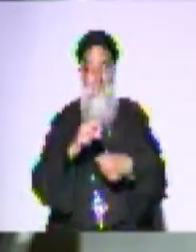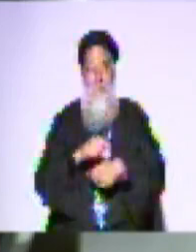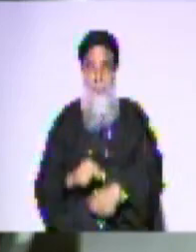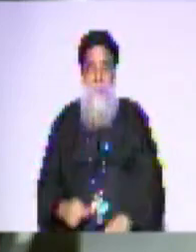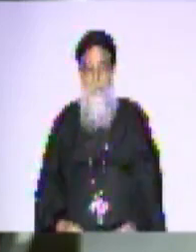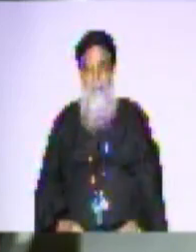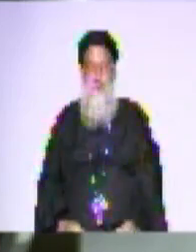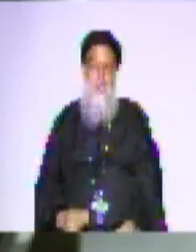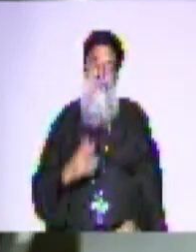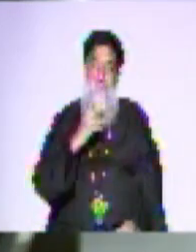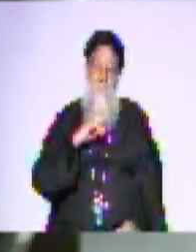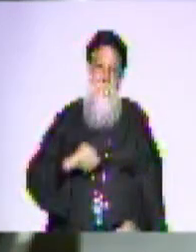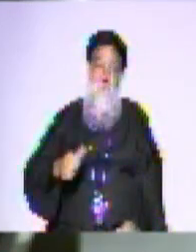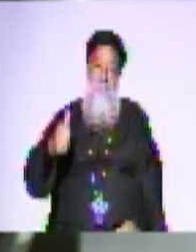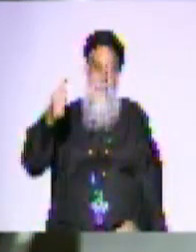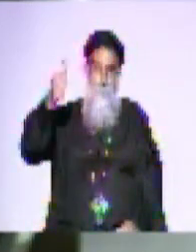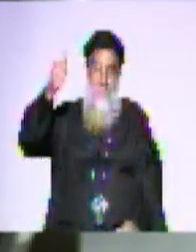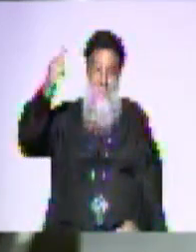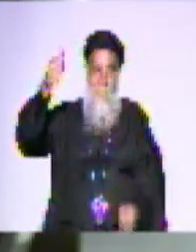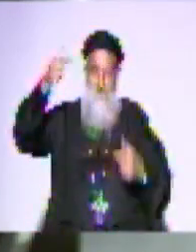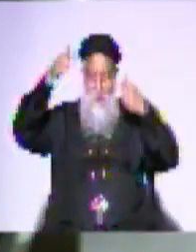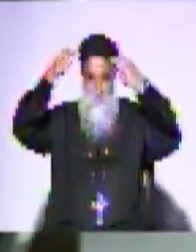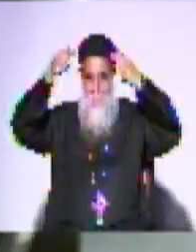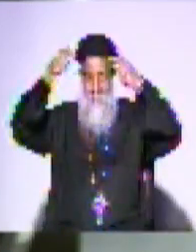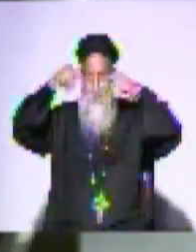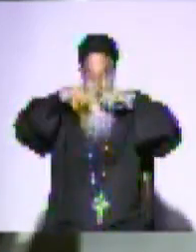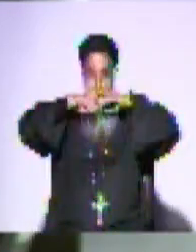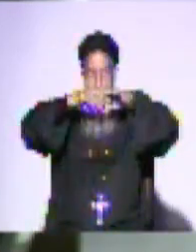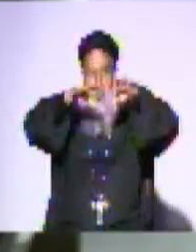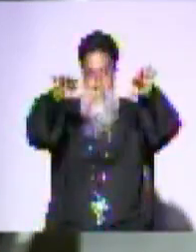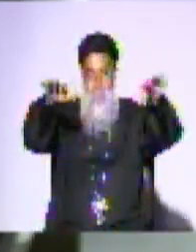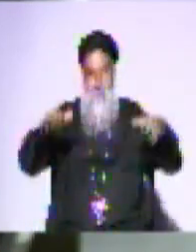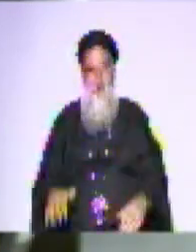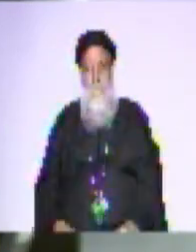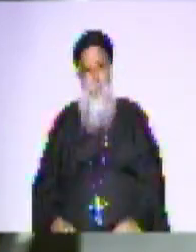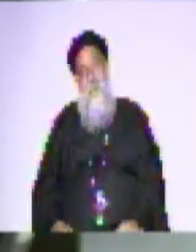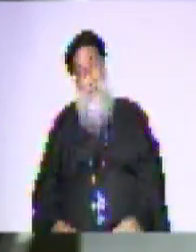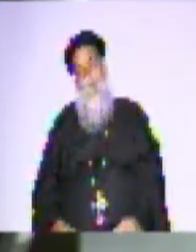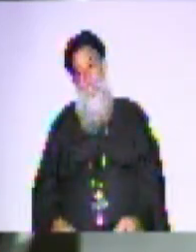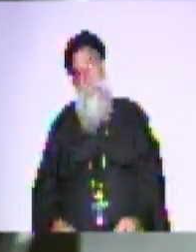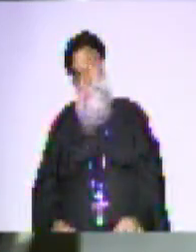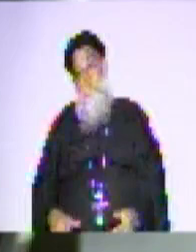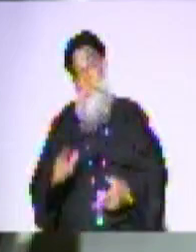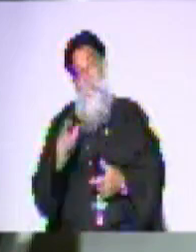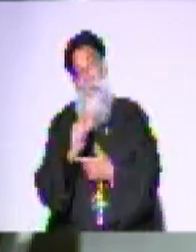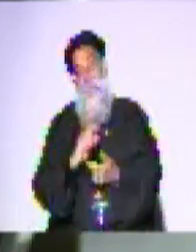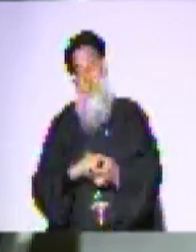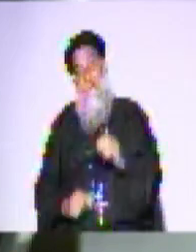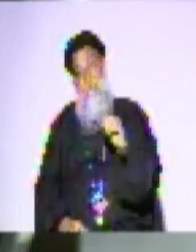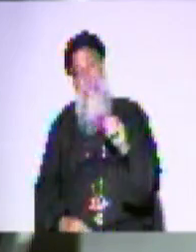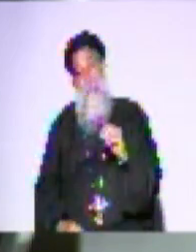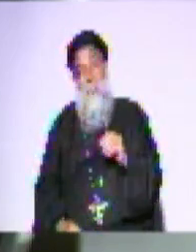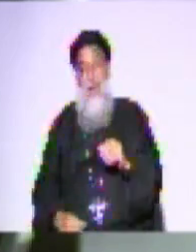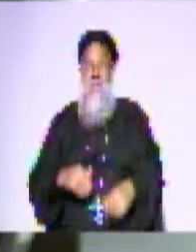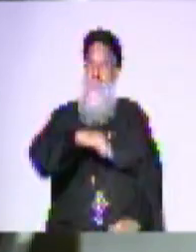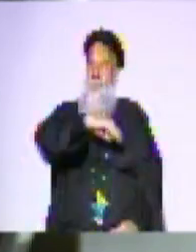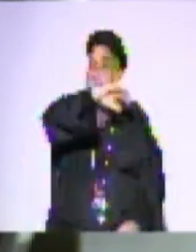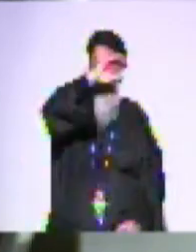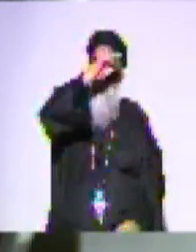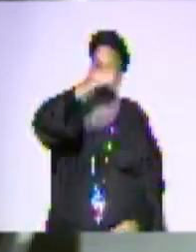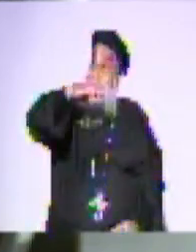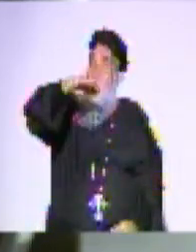أبي أعظم مني من حيث المجد المعلن. والسيد المسيح لما تجلى على